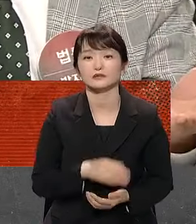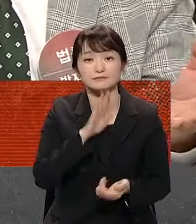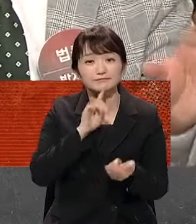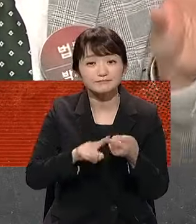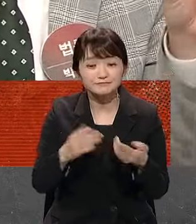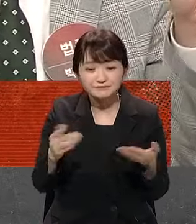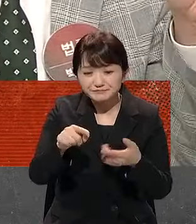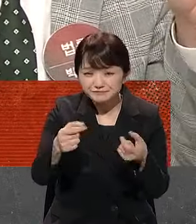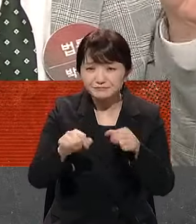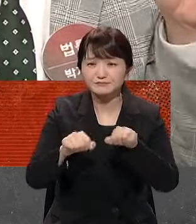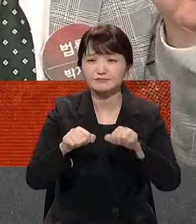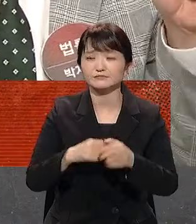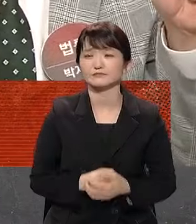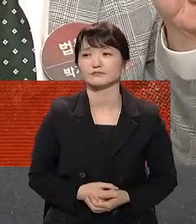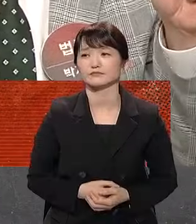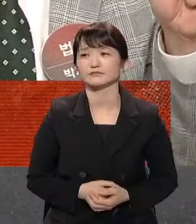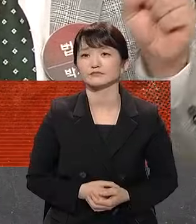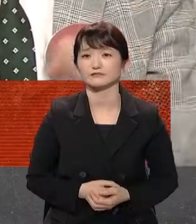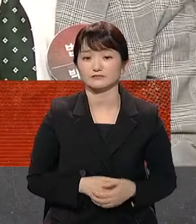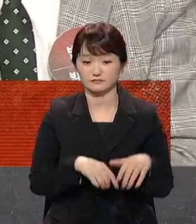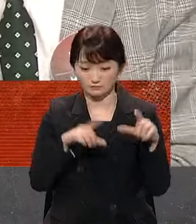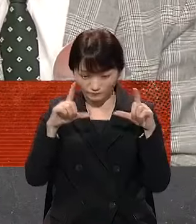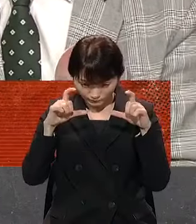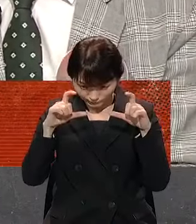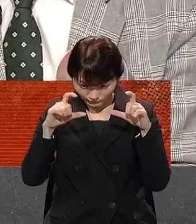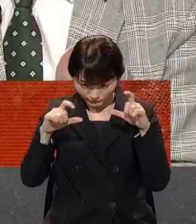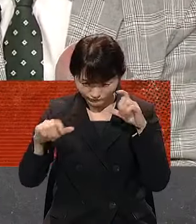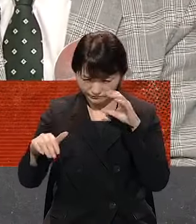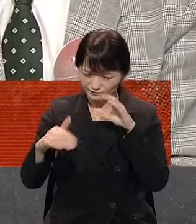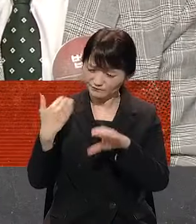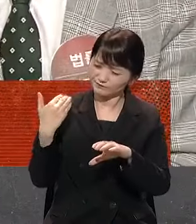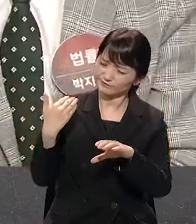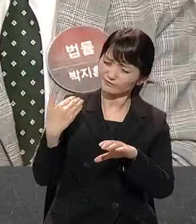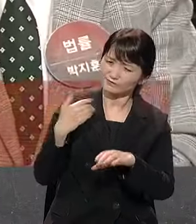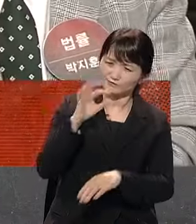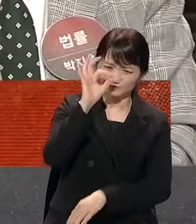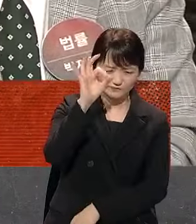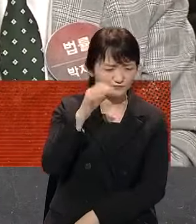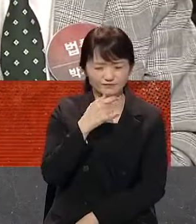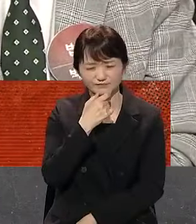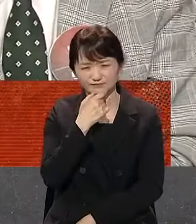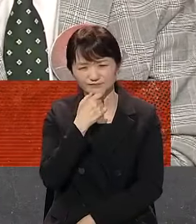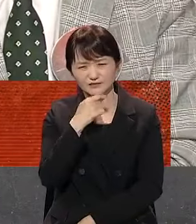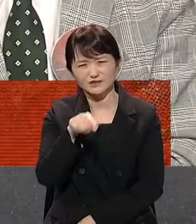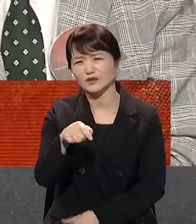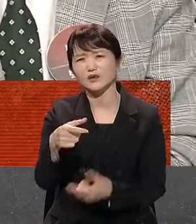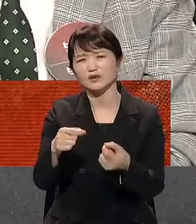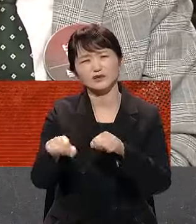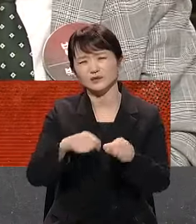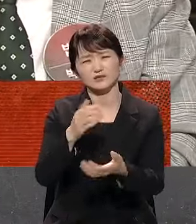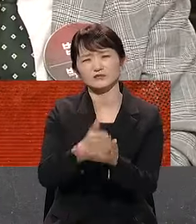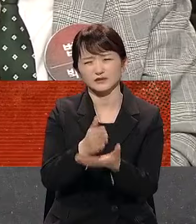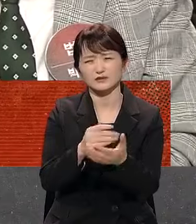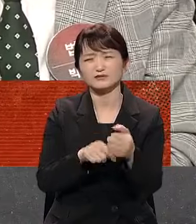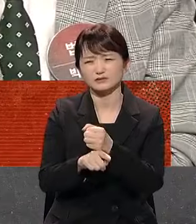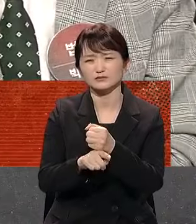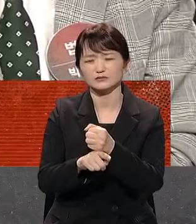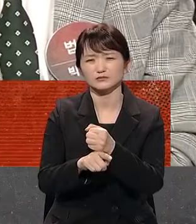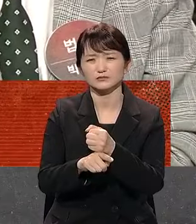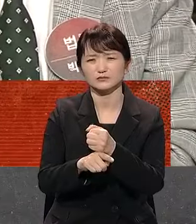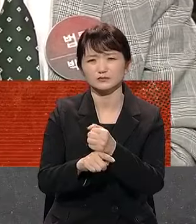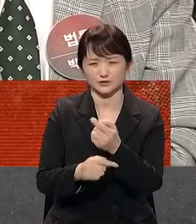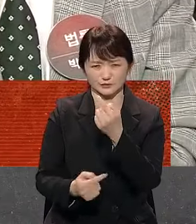저렇게함으로써 우리 찍어 보낸 분 입장에서는 너무 보기 싫었던 거 같아요 절대 좀 그러지 말라는 취지에서 어이